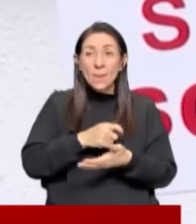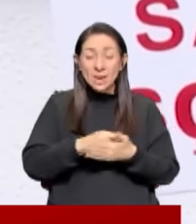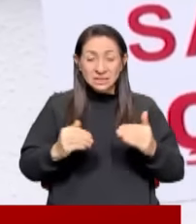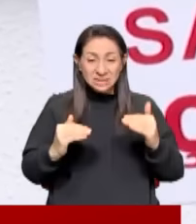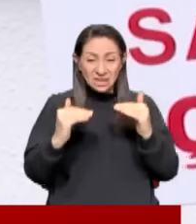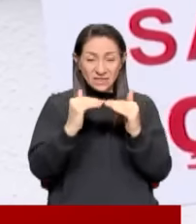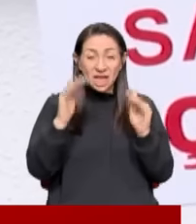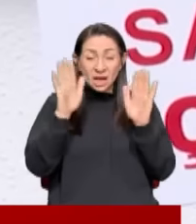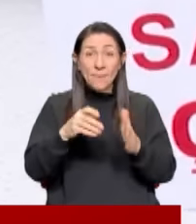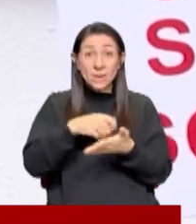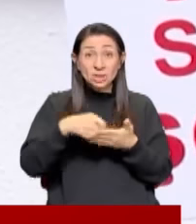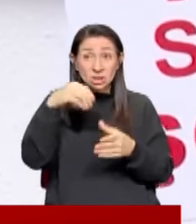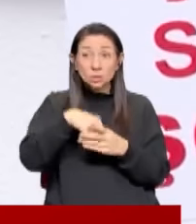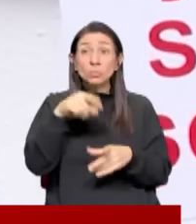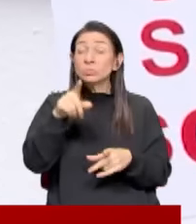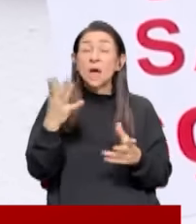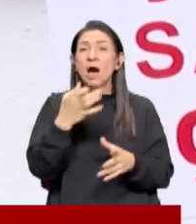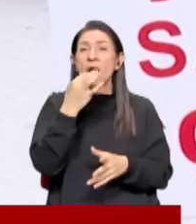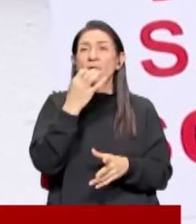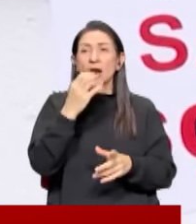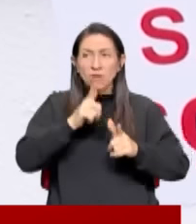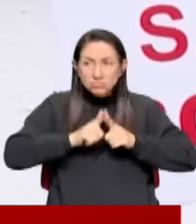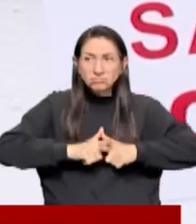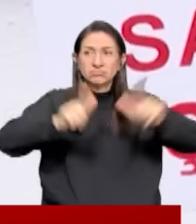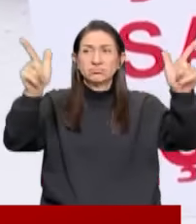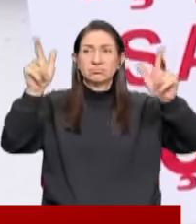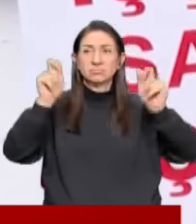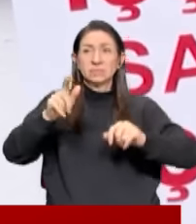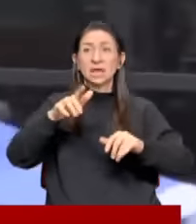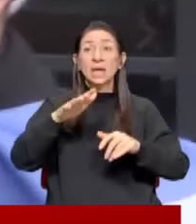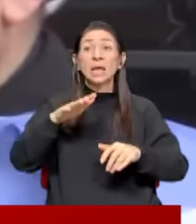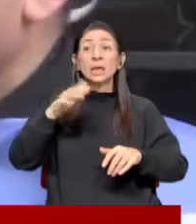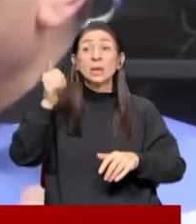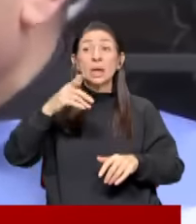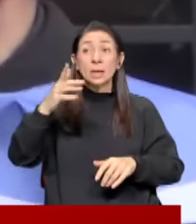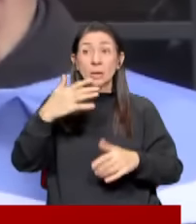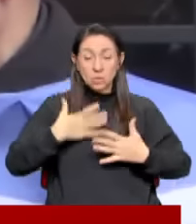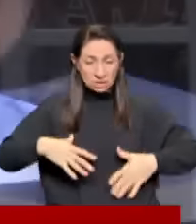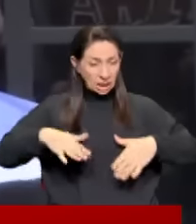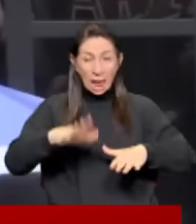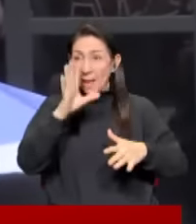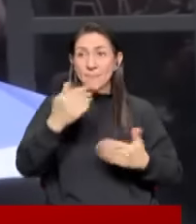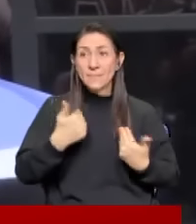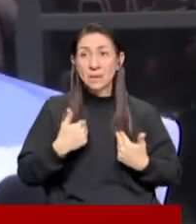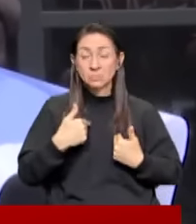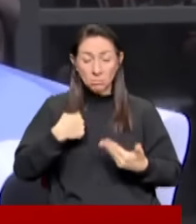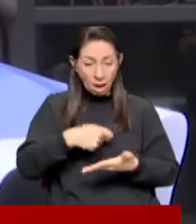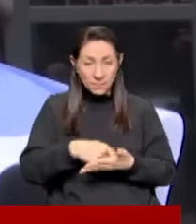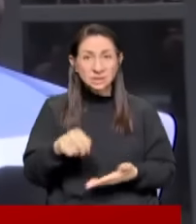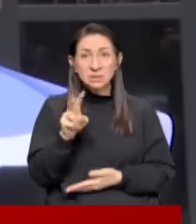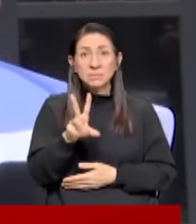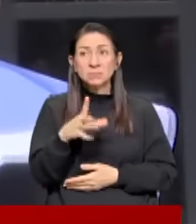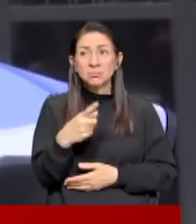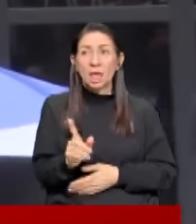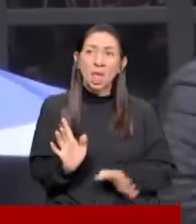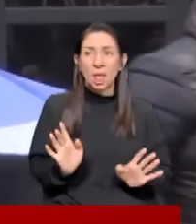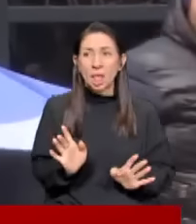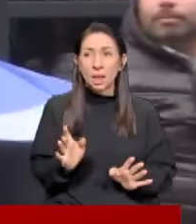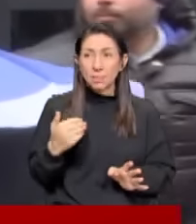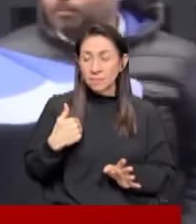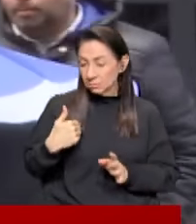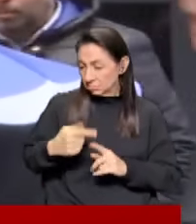seviyesinde kalan maaşları için bu kez Ankara'dan ses yükselttiler. Genelkurmay Başkanı üstündeki elbiseyi biz dikiyoruz. Benim şu anda maaşım 25 bin civarında.